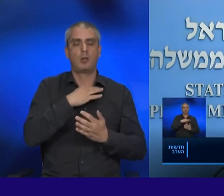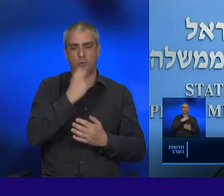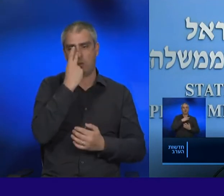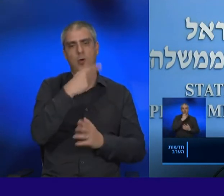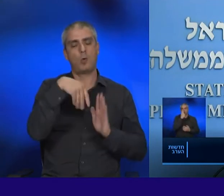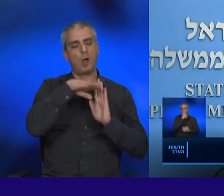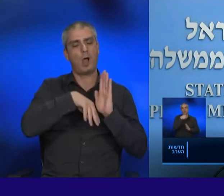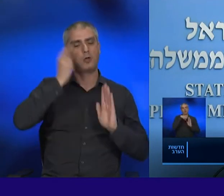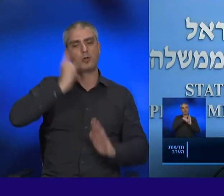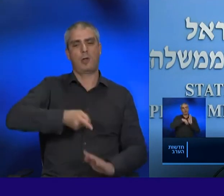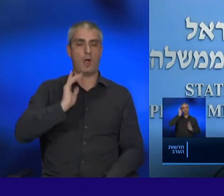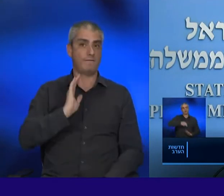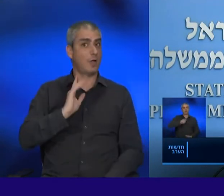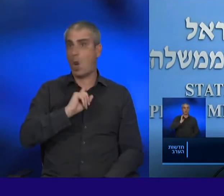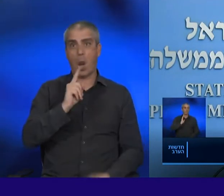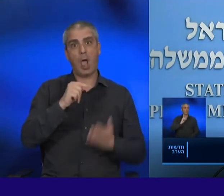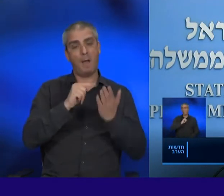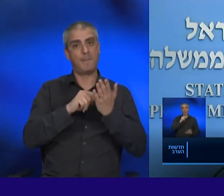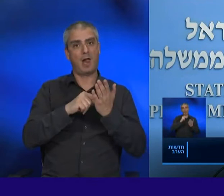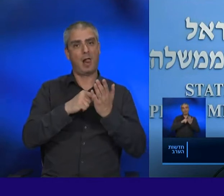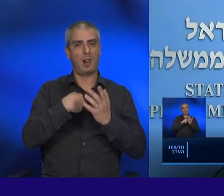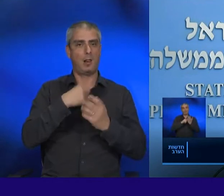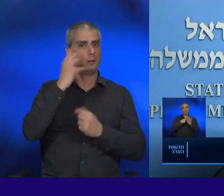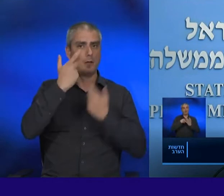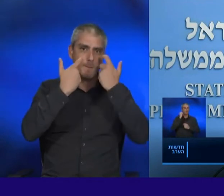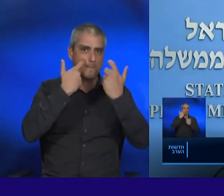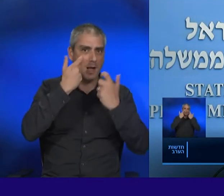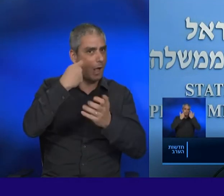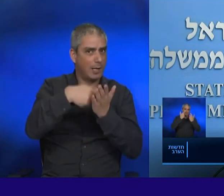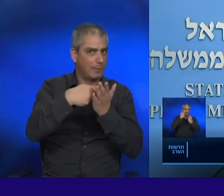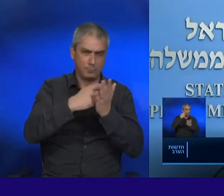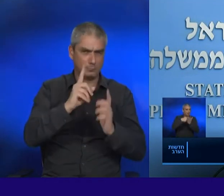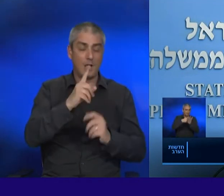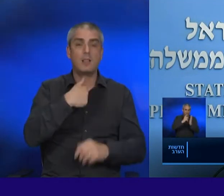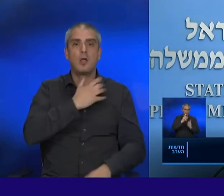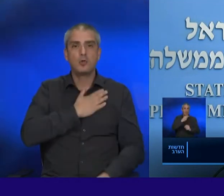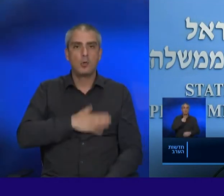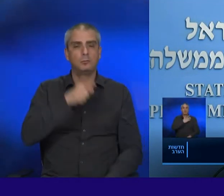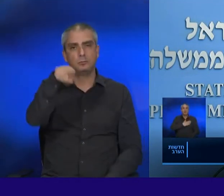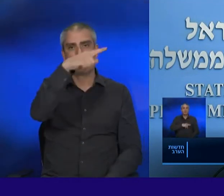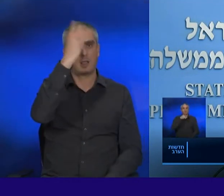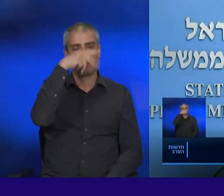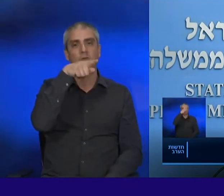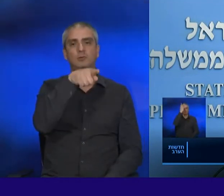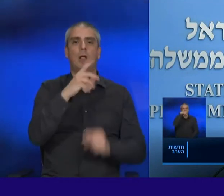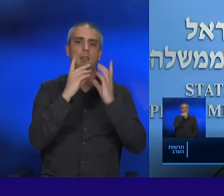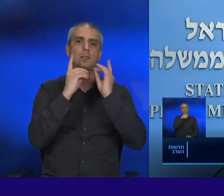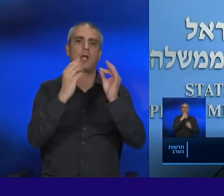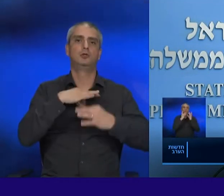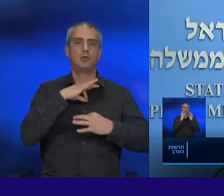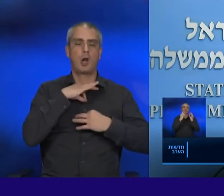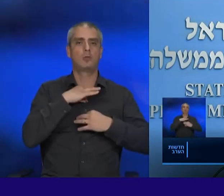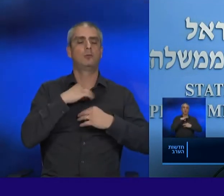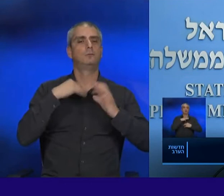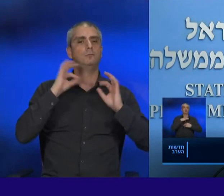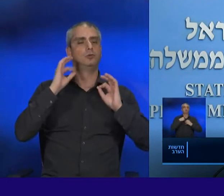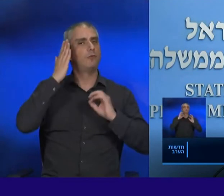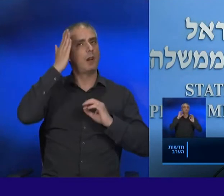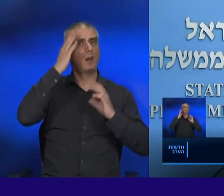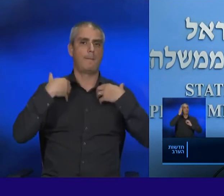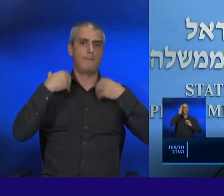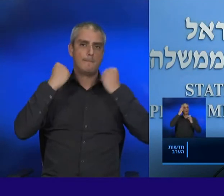בהם הנחיות מחייבות לא כי אנחנו נשלח פקחים אנחנו רוצים שאתם תבינו שזאת הדרך שלנו להבטיח את הבריאות